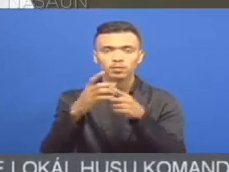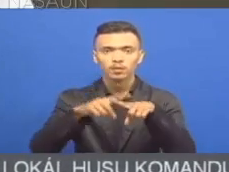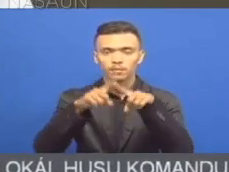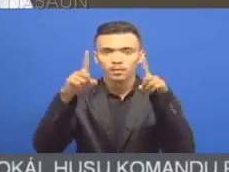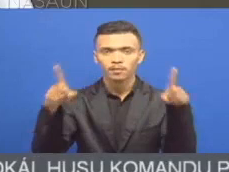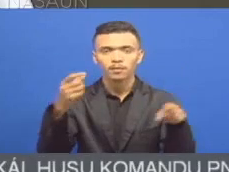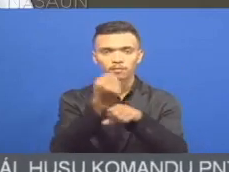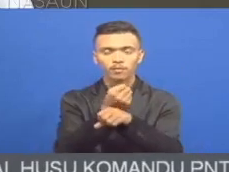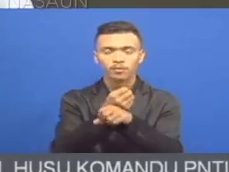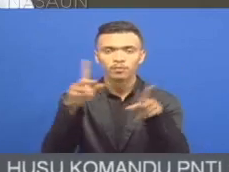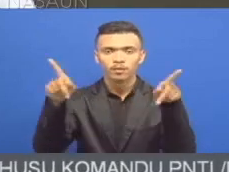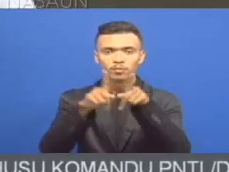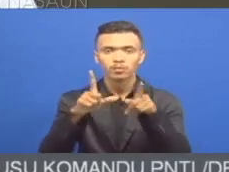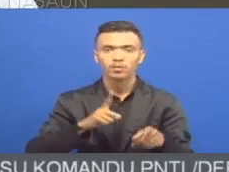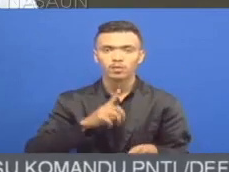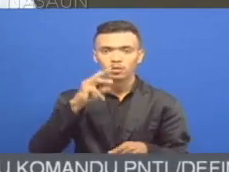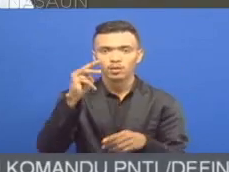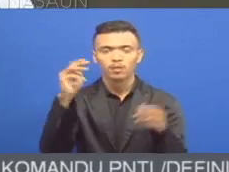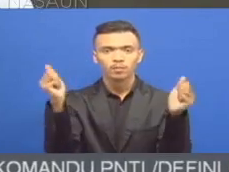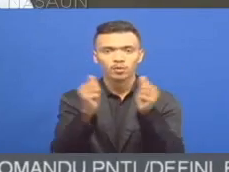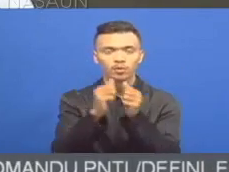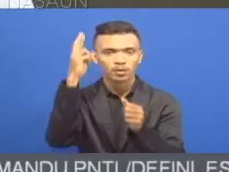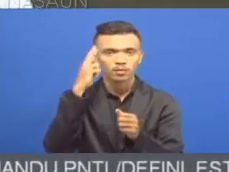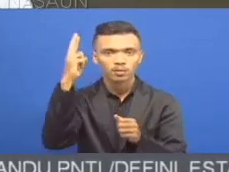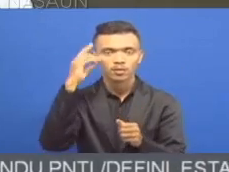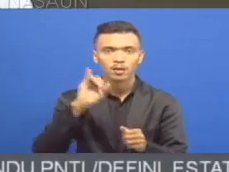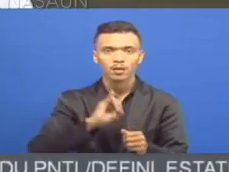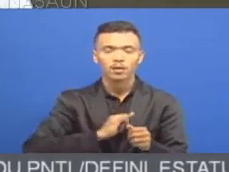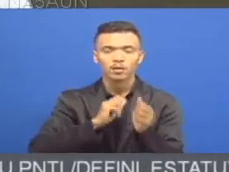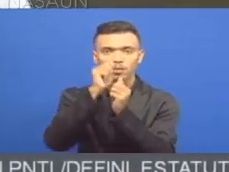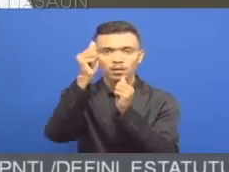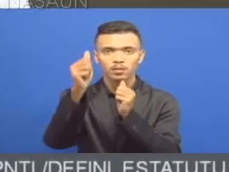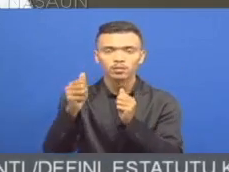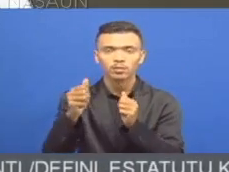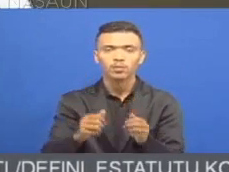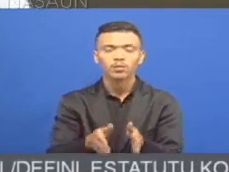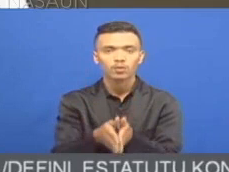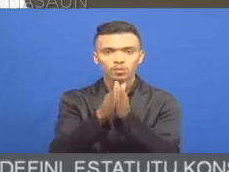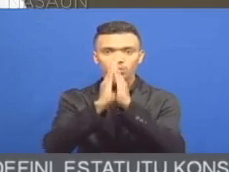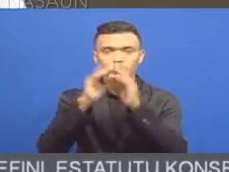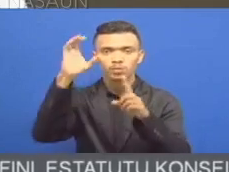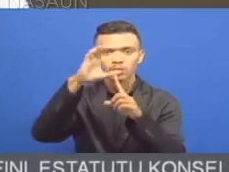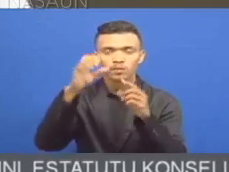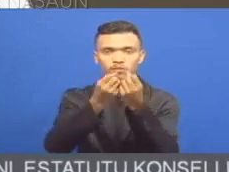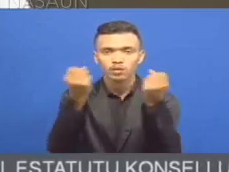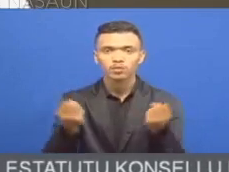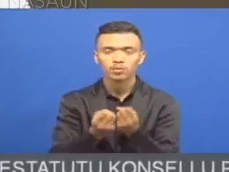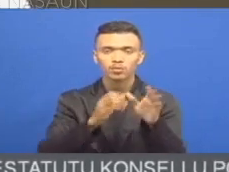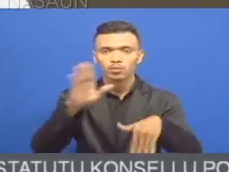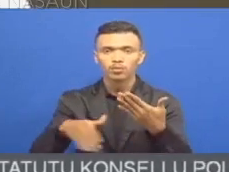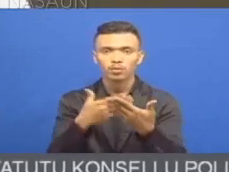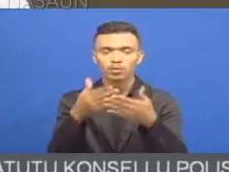sfort liu tang iau postul administrativul la UTEN, ora zau indanema, au informa, ia lastra informação, au husu ba sufri sigur se totu,